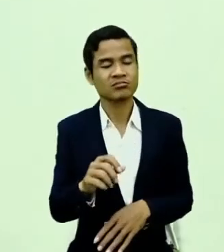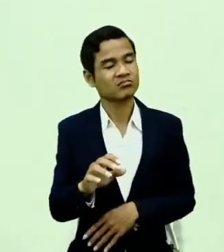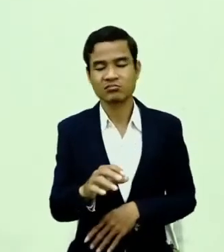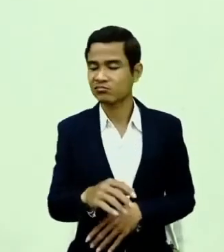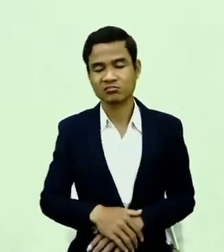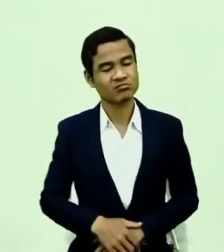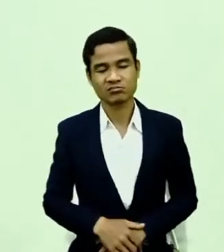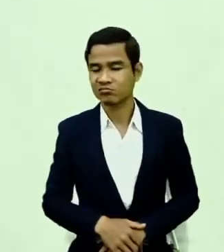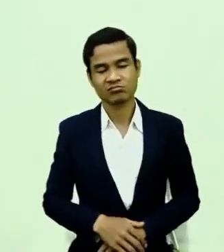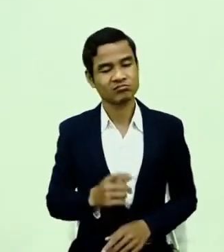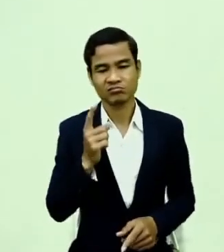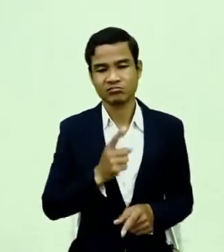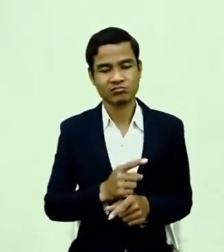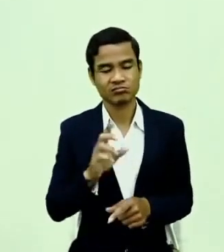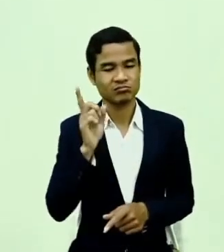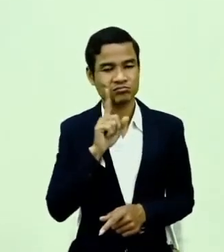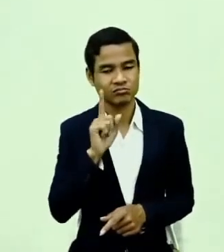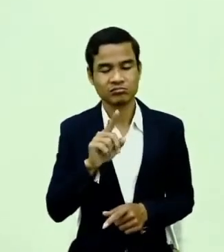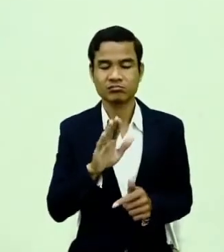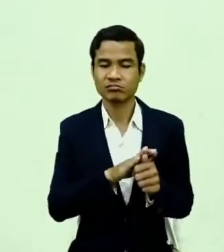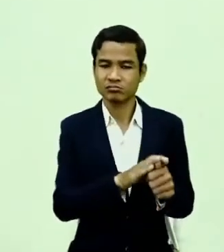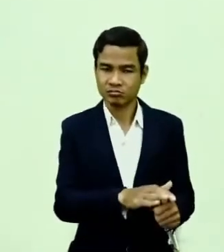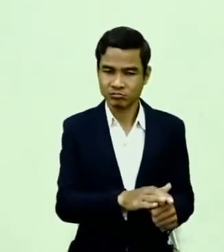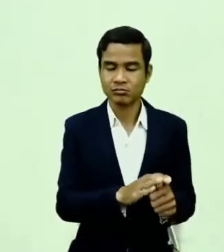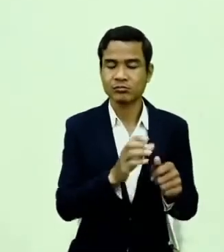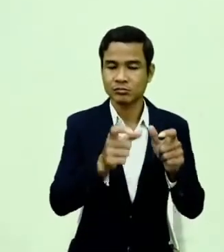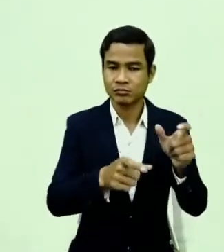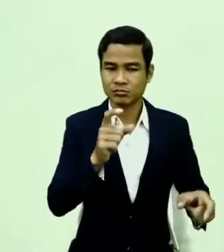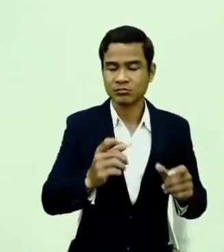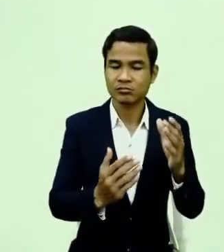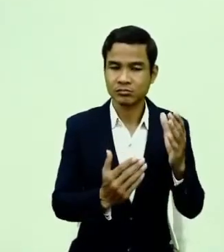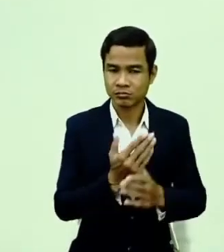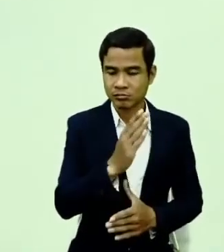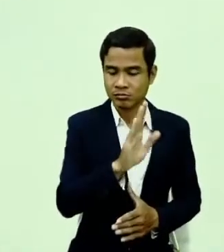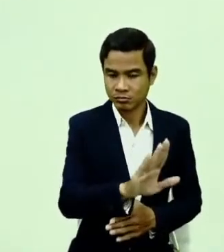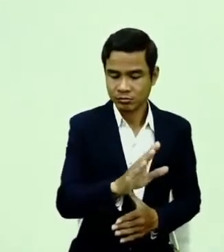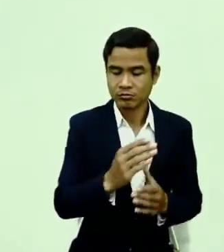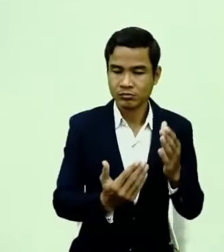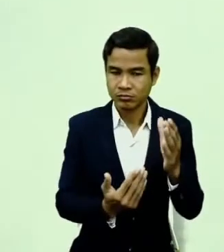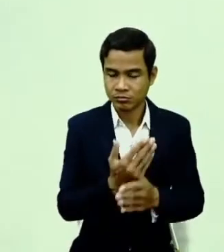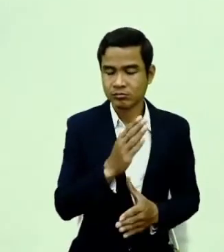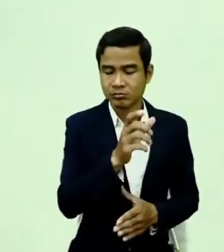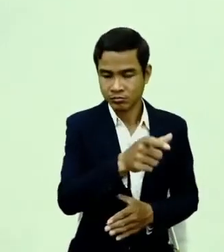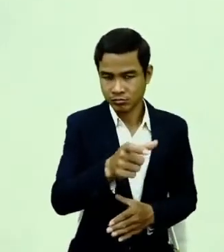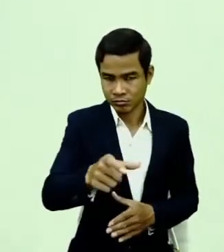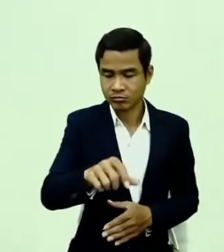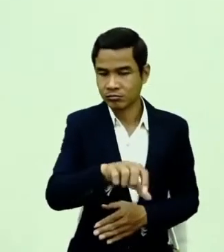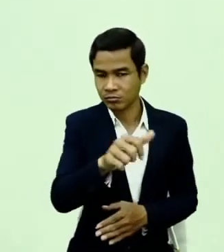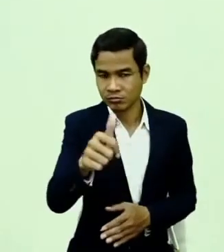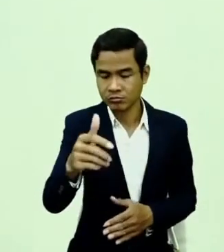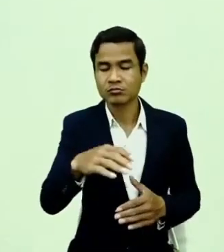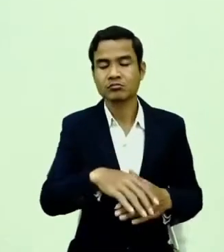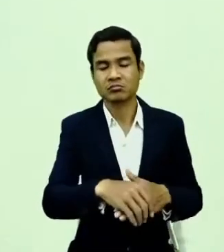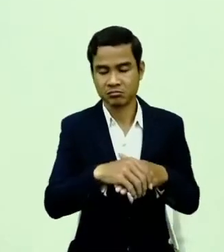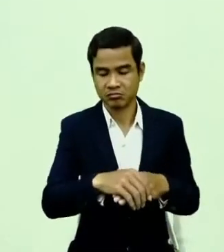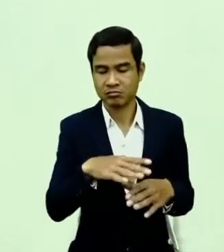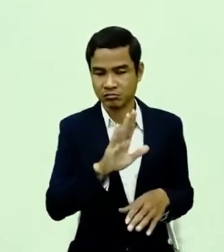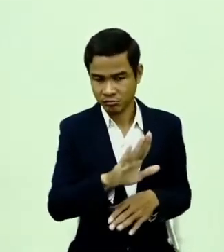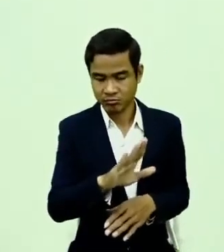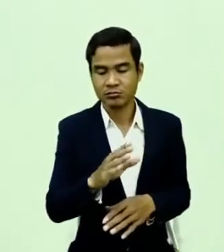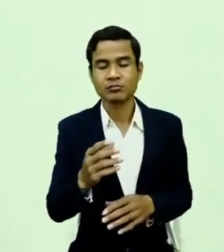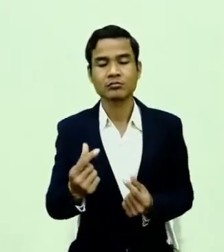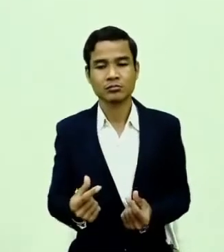cứ ọt trâm trời tê. Chia ca rùm lốp bóng piên tờ lơ kê hời. Chà, chia ca rùm lốp sứt tờ lơ phụ mạ dương hời. Được